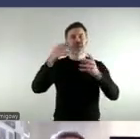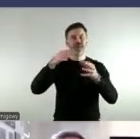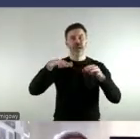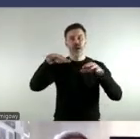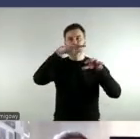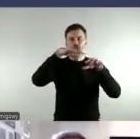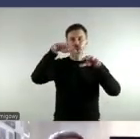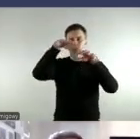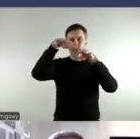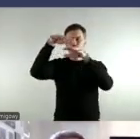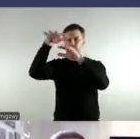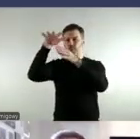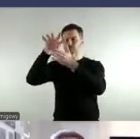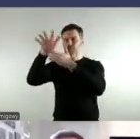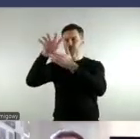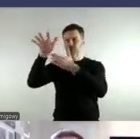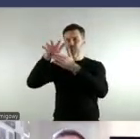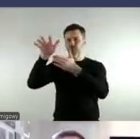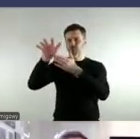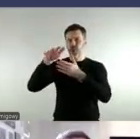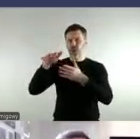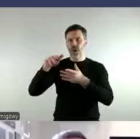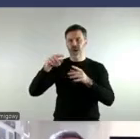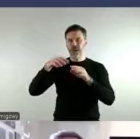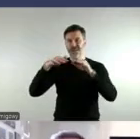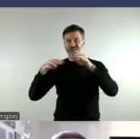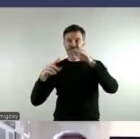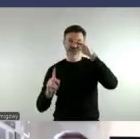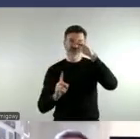the poprzedniego inhabitants because this kraju cloud, nielegalnego wysypiska dość wysoko była